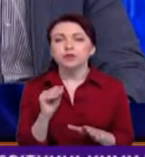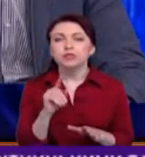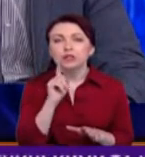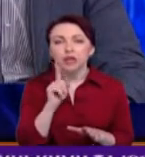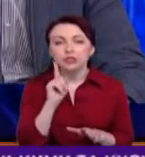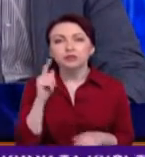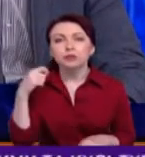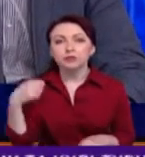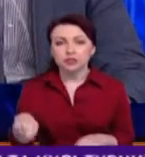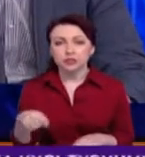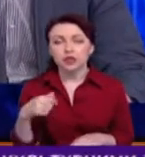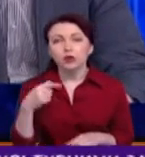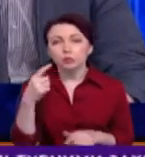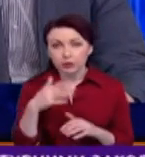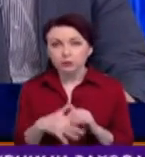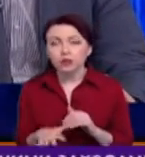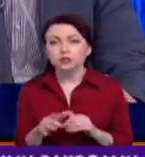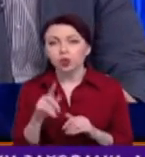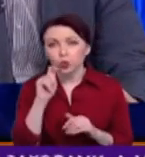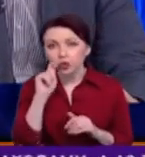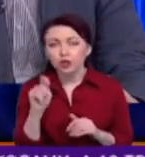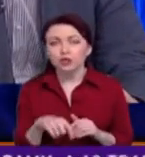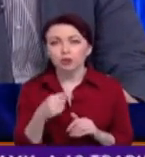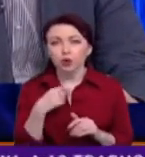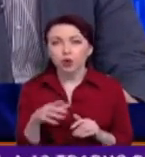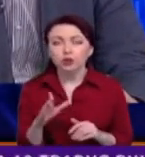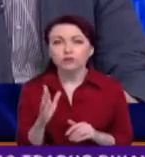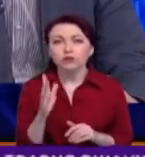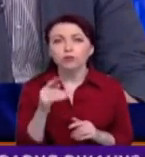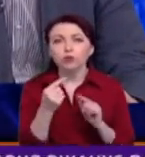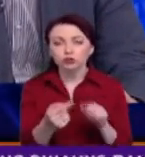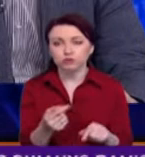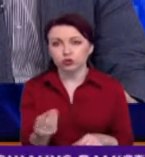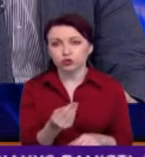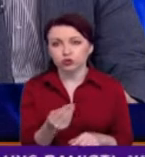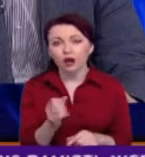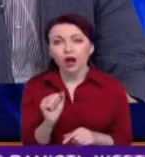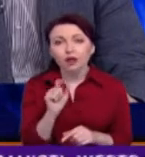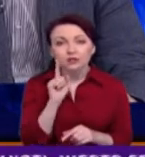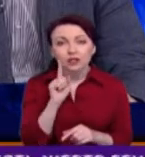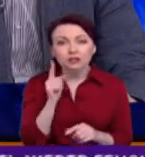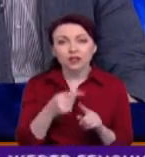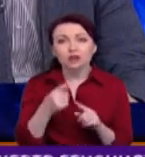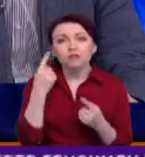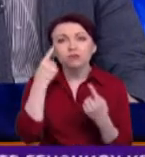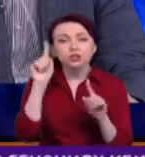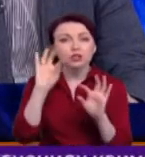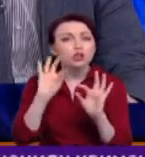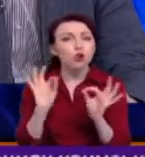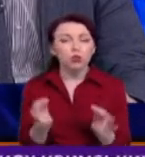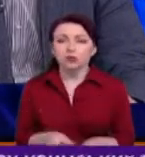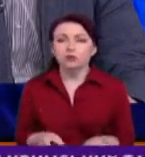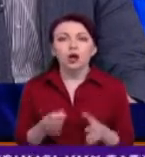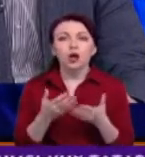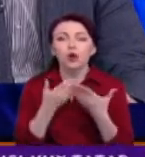Зеленского президента. Вы понимаете, Украина проголосовала против Порошенко, а Зеленский – это вымышленный образ. Он не